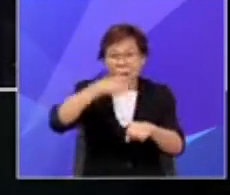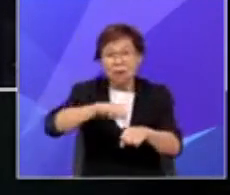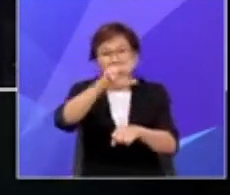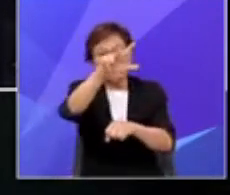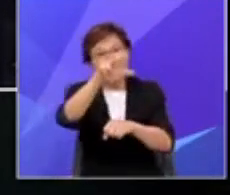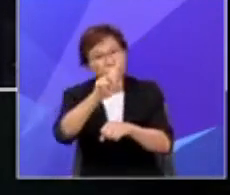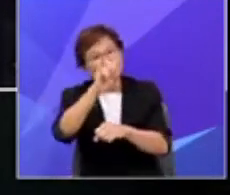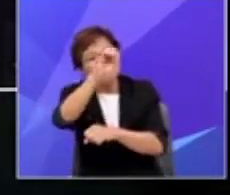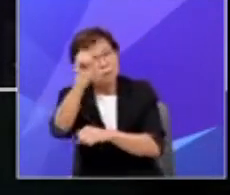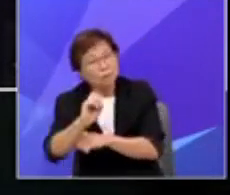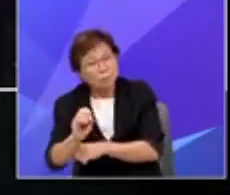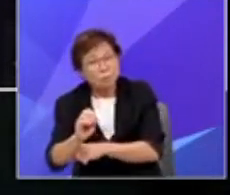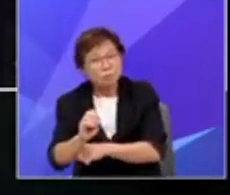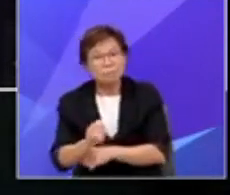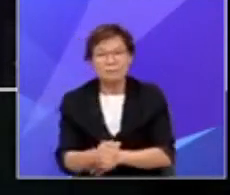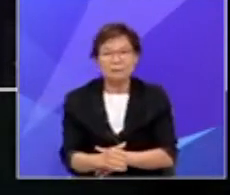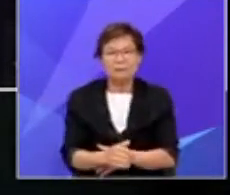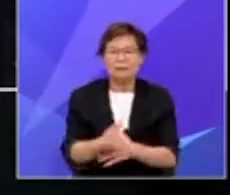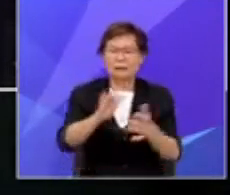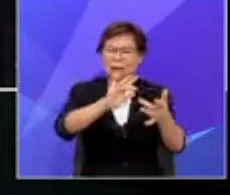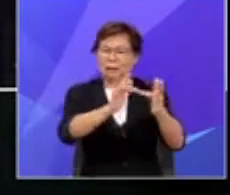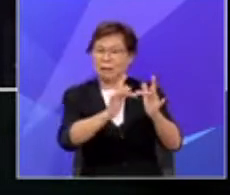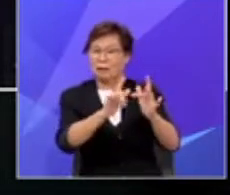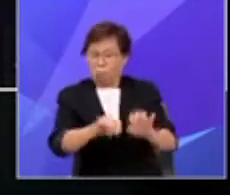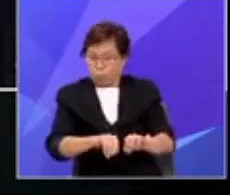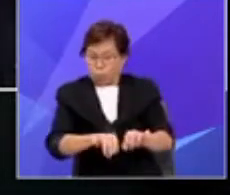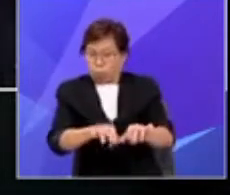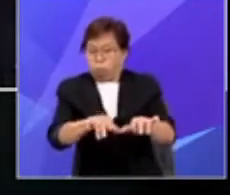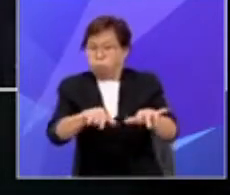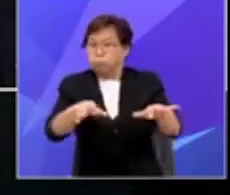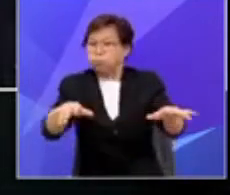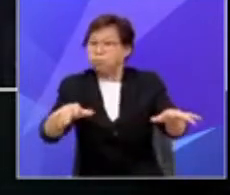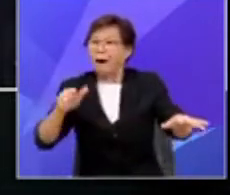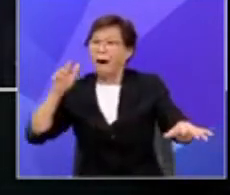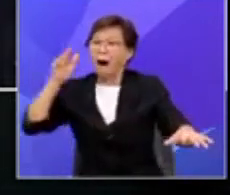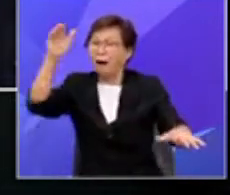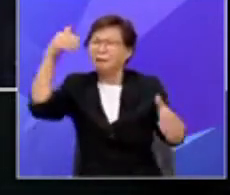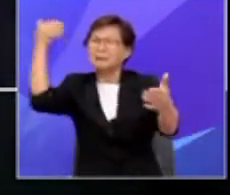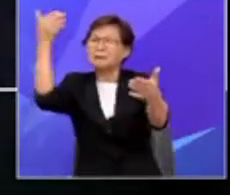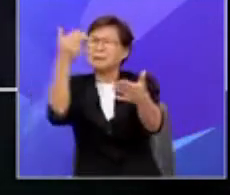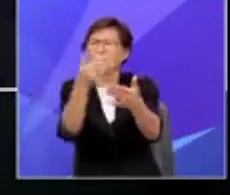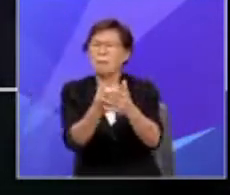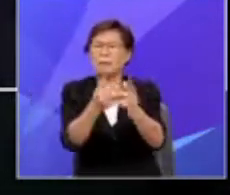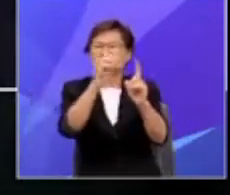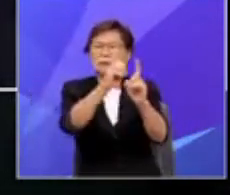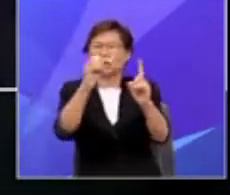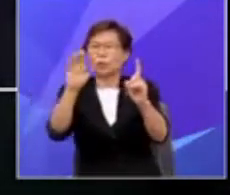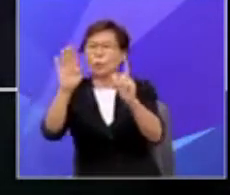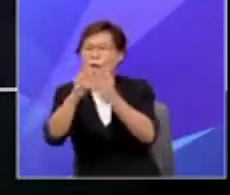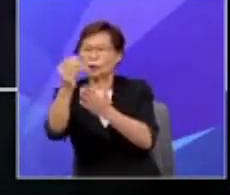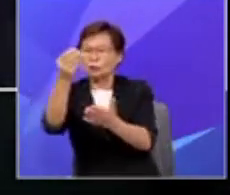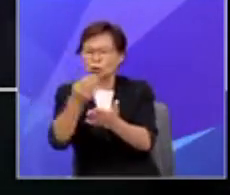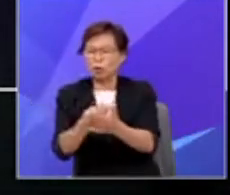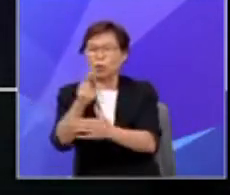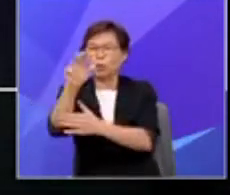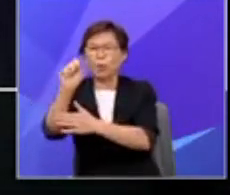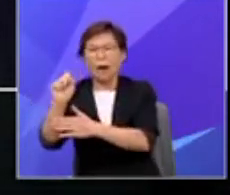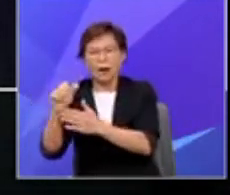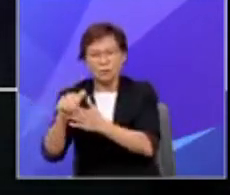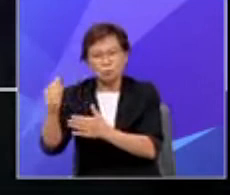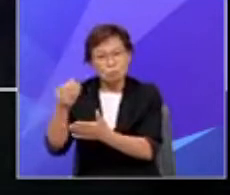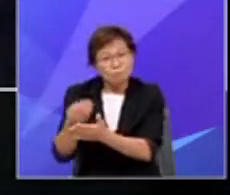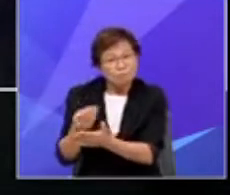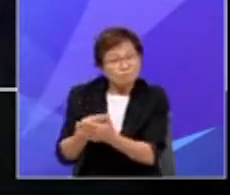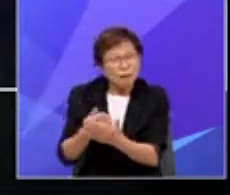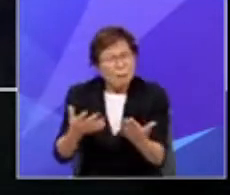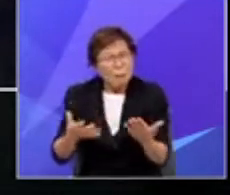Thailand 30 ratus ekonomi internet juga berkembang dan ia akan mencuci 100 billion dollar Amerika Amerika